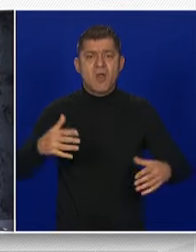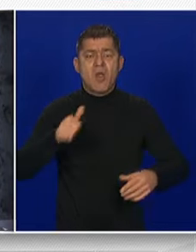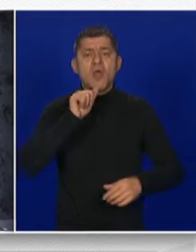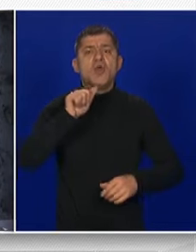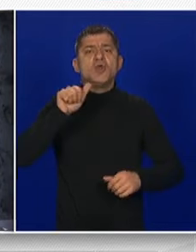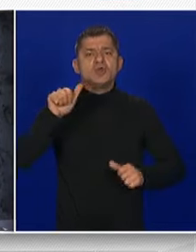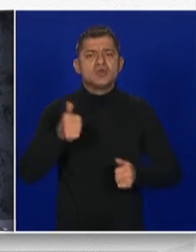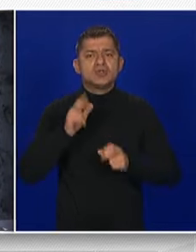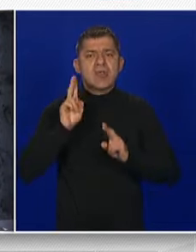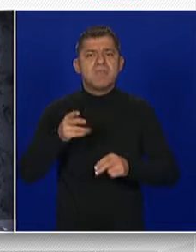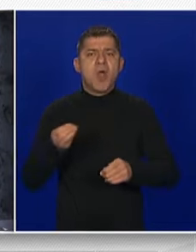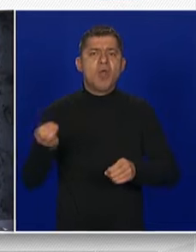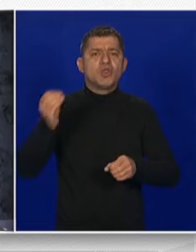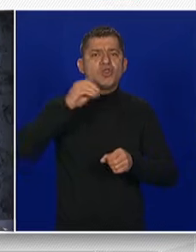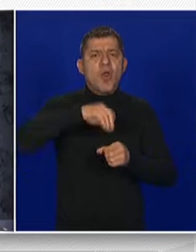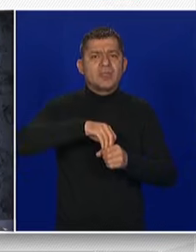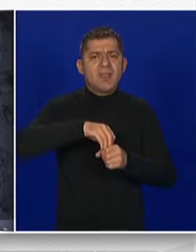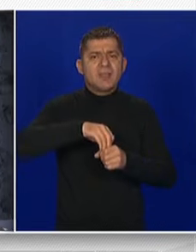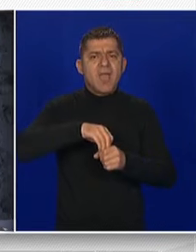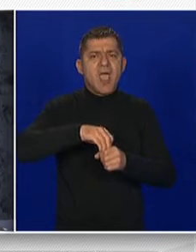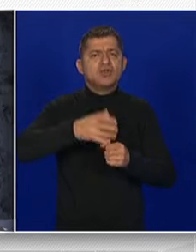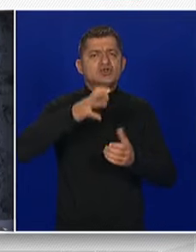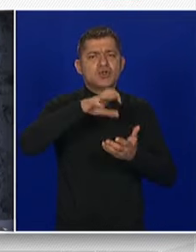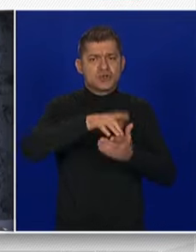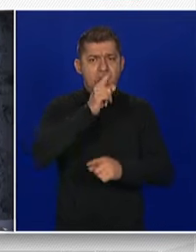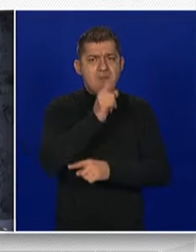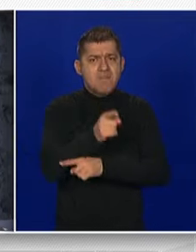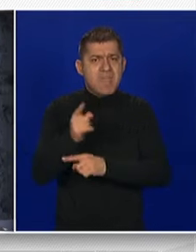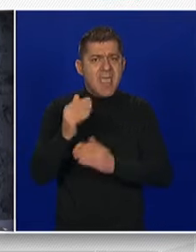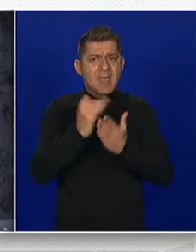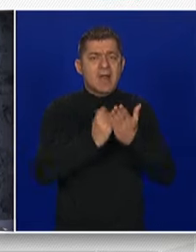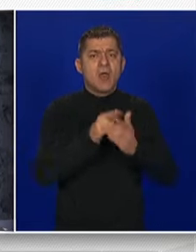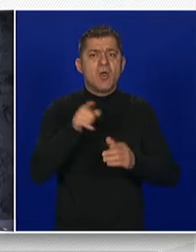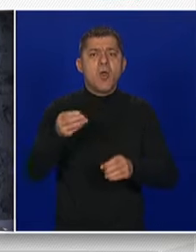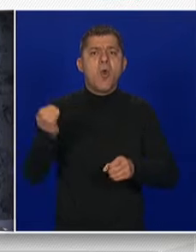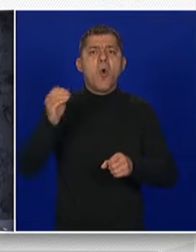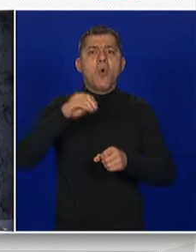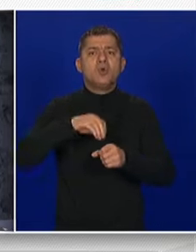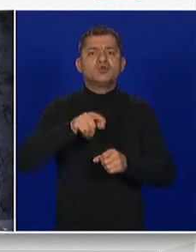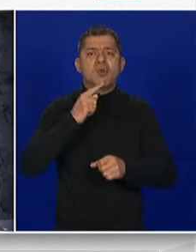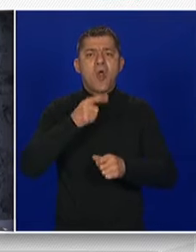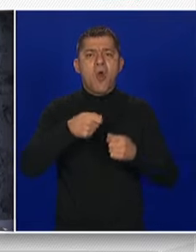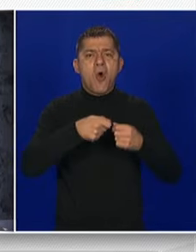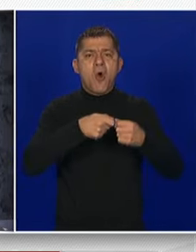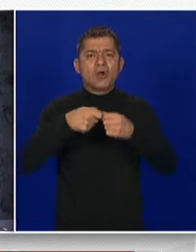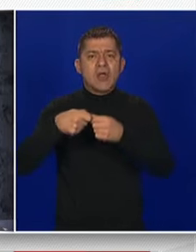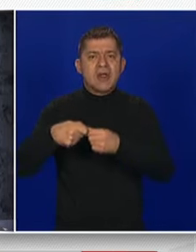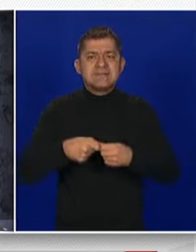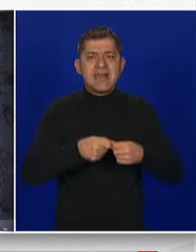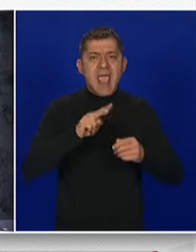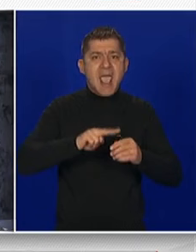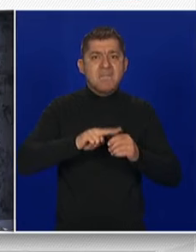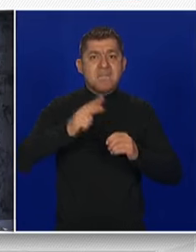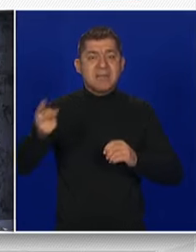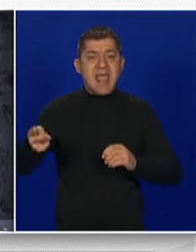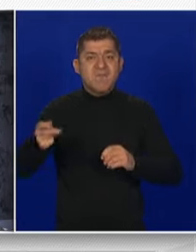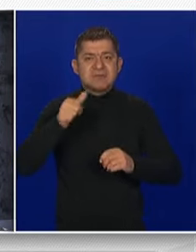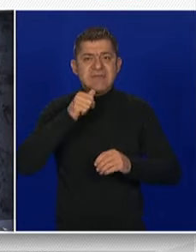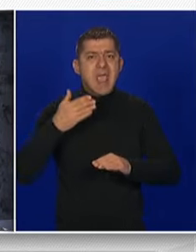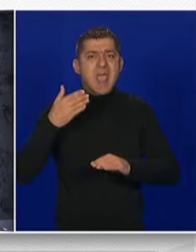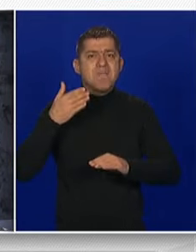dodatne nužne epidemiološke mjere koje uključuju obustavu organiziranog prijevoza za kupce i